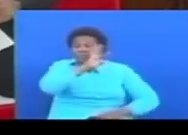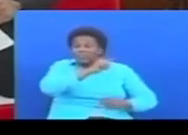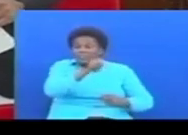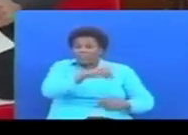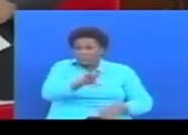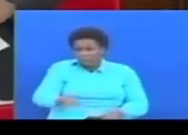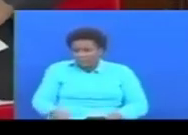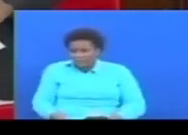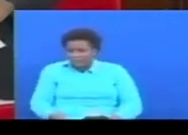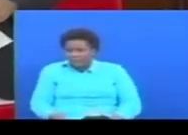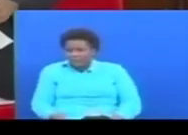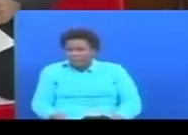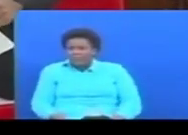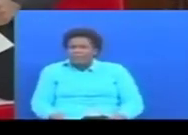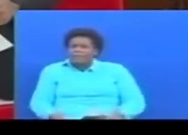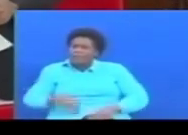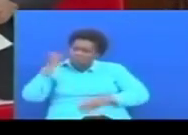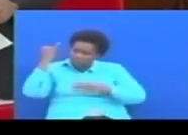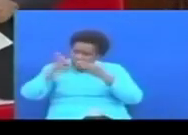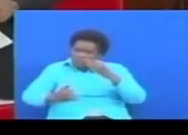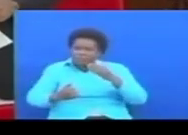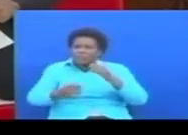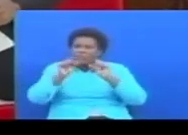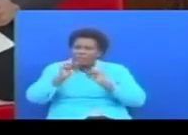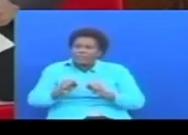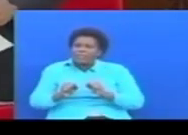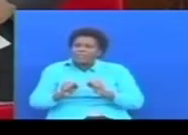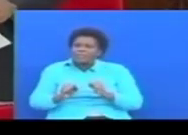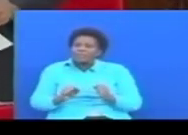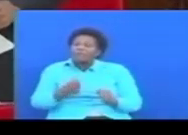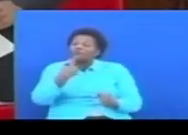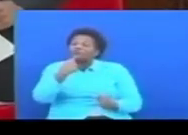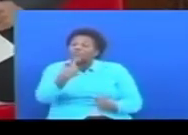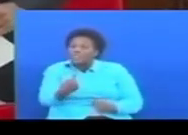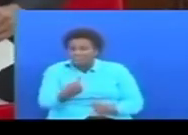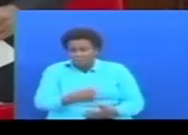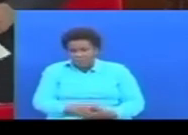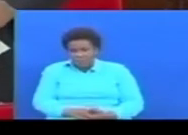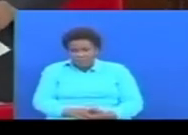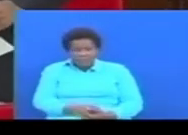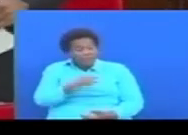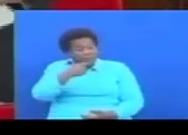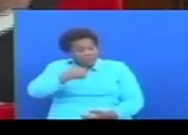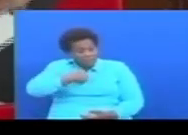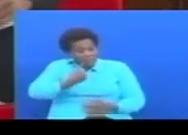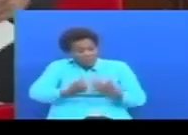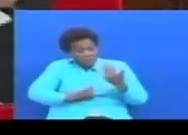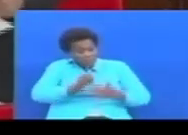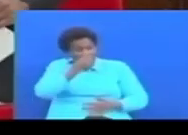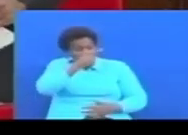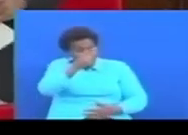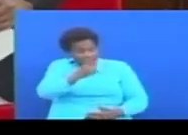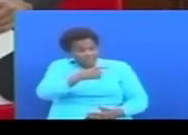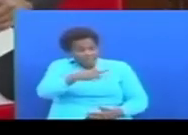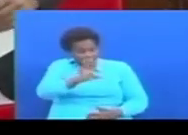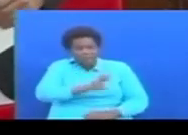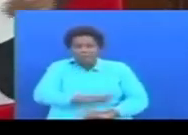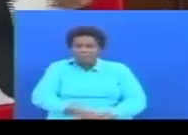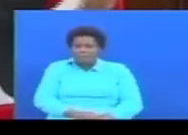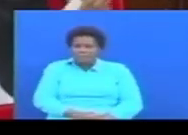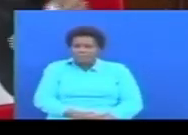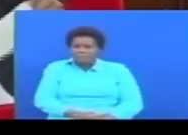hapa chini kuandika kwamba Wazanzibari, Watanzania wanaotoka Zanzibar wanahimizwa kuomba nafasi hizi. Na